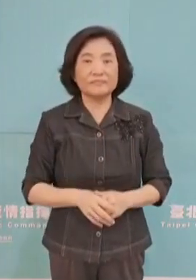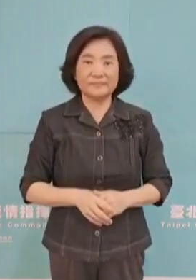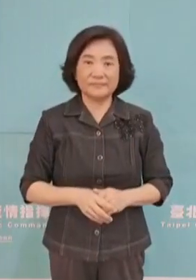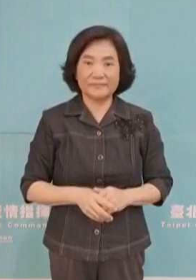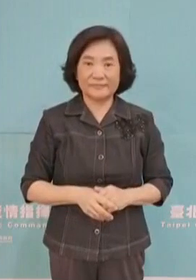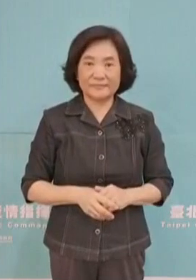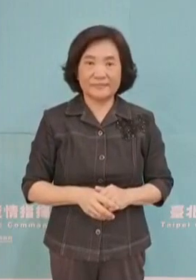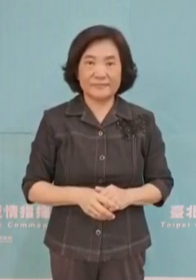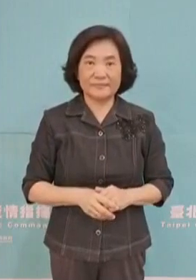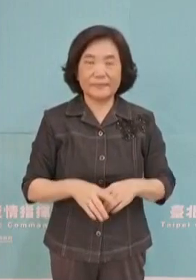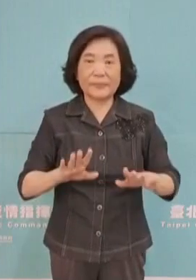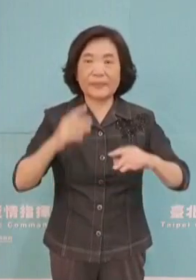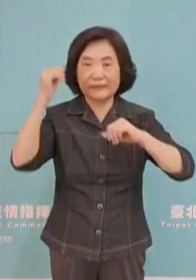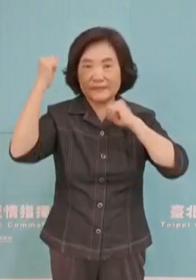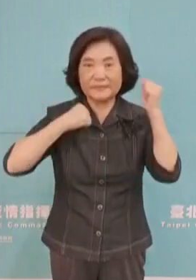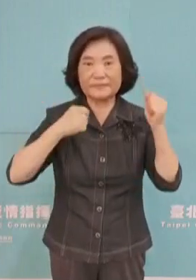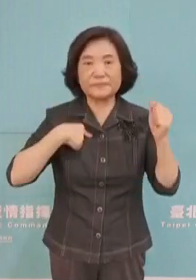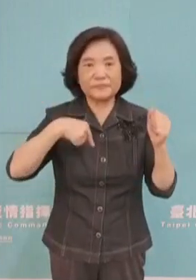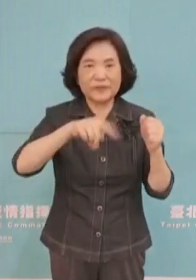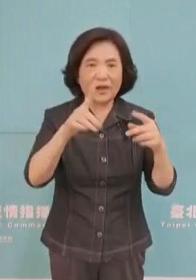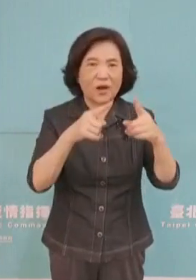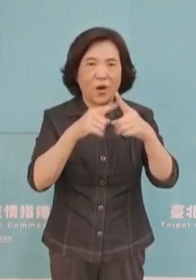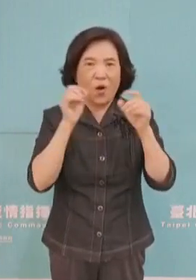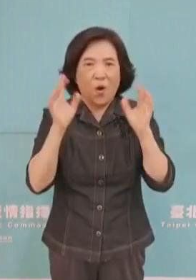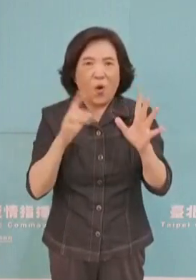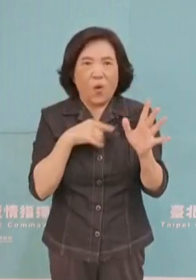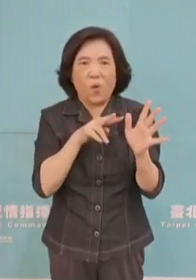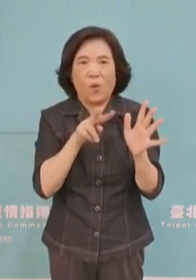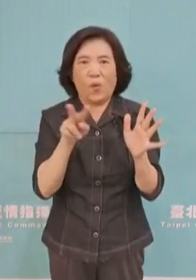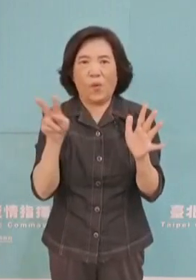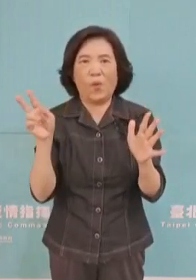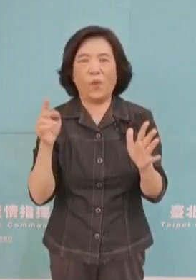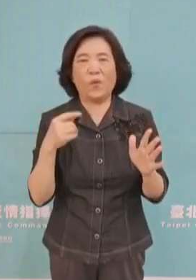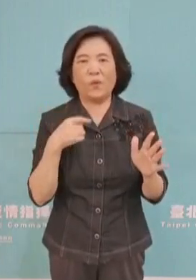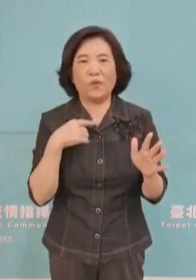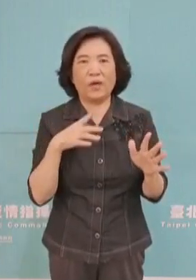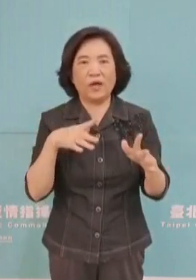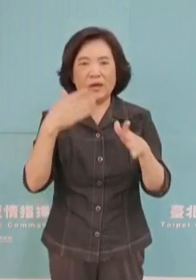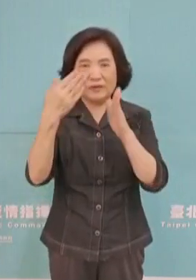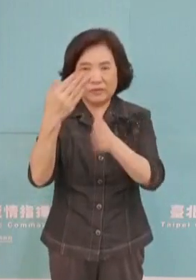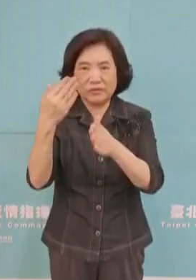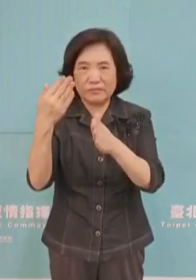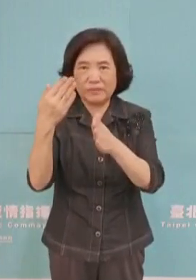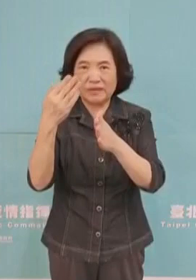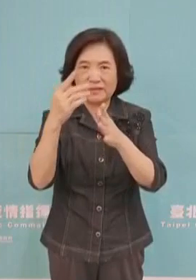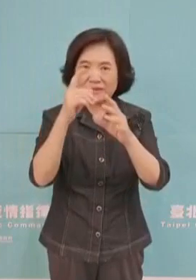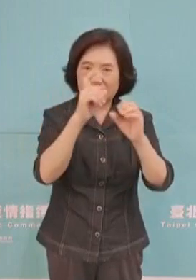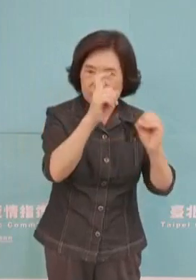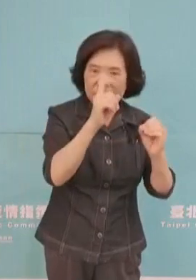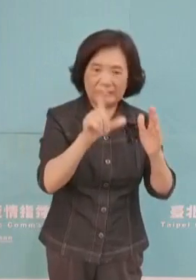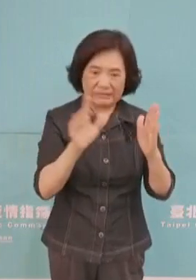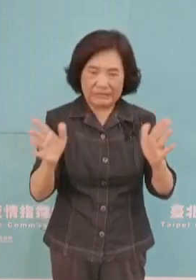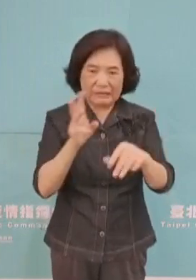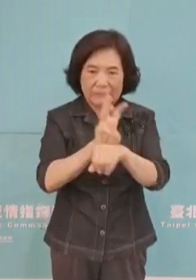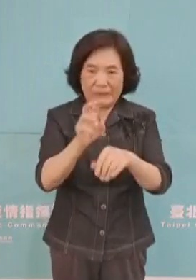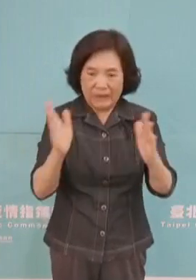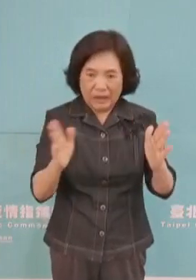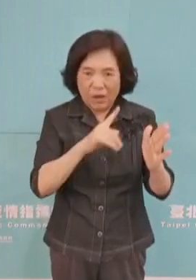以今天早上哈，还人稍微有点多，你知道，特别在我发现，在9:30到10点那一段时间人最